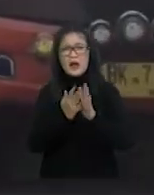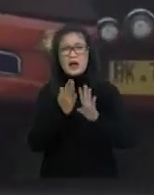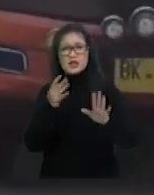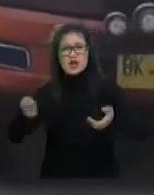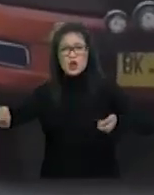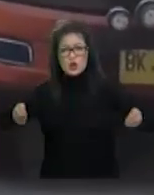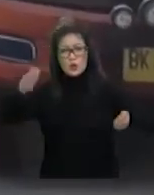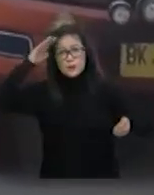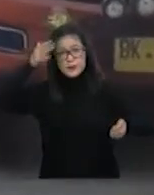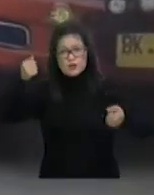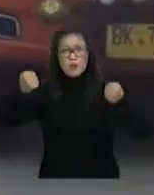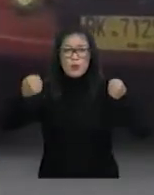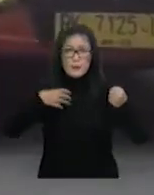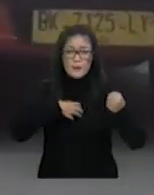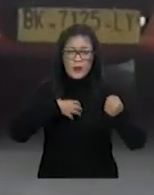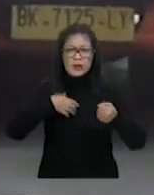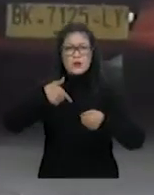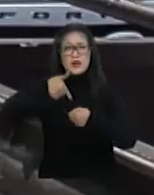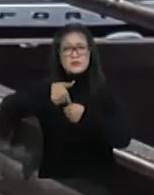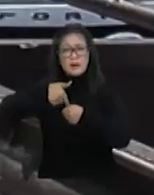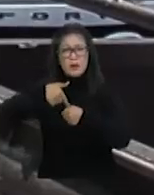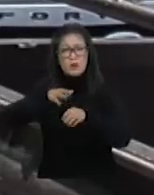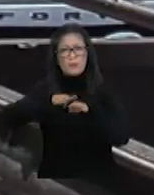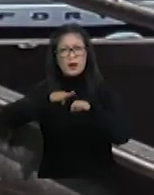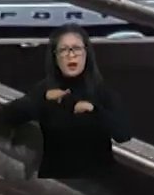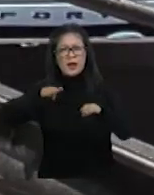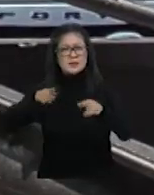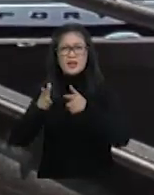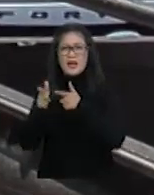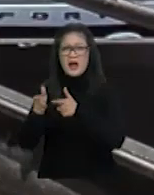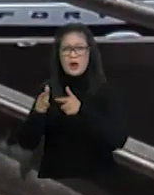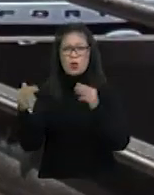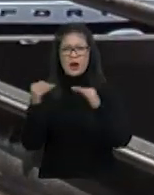setiap SPBU membuat kemacetan serta mengganggu arus lalu lintas.